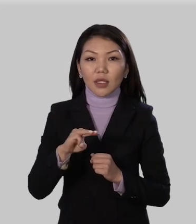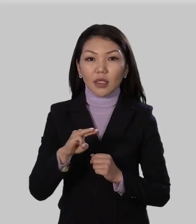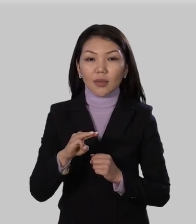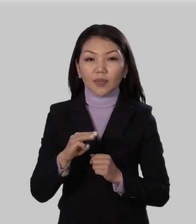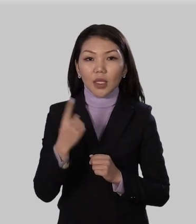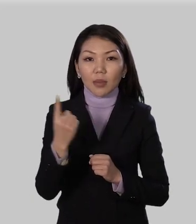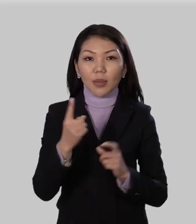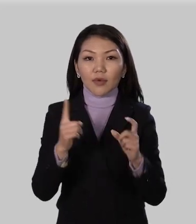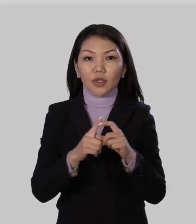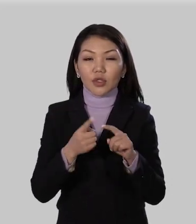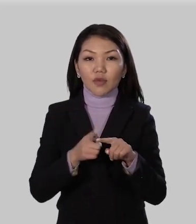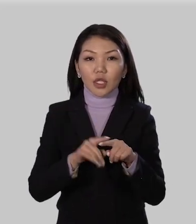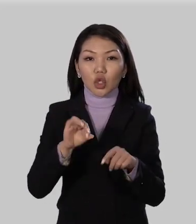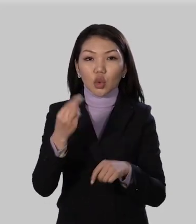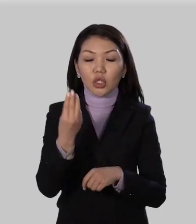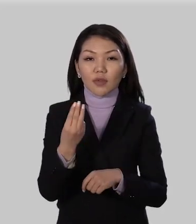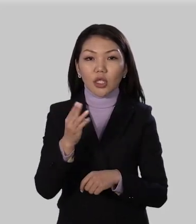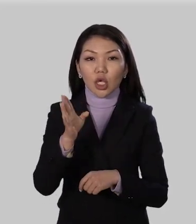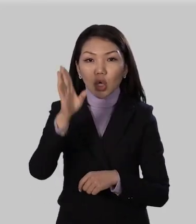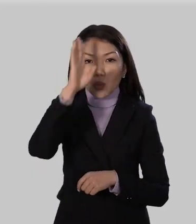Расцвет – существительное мужского рода.